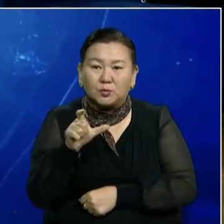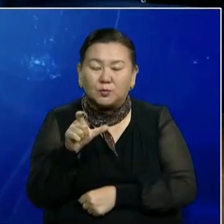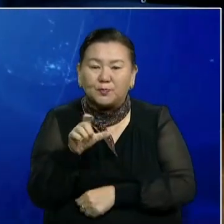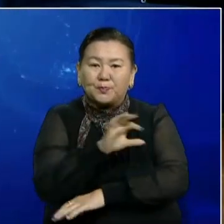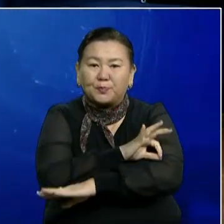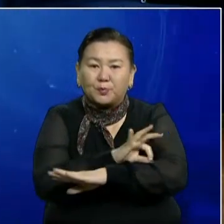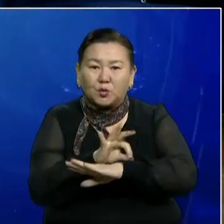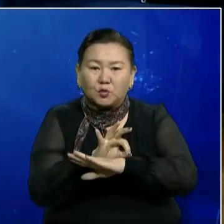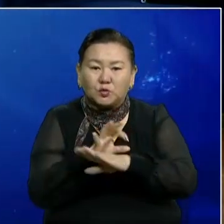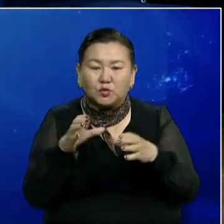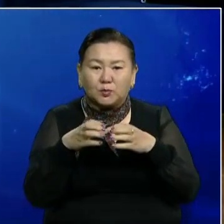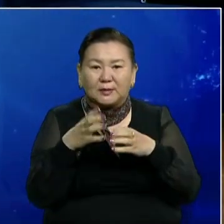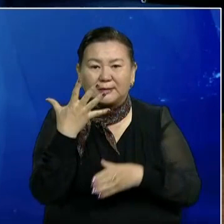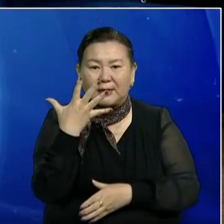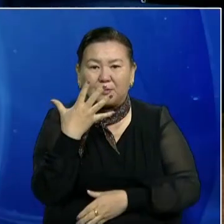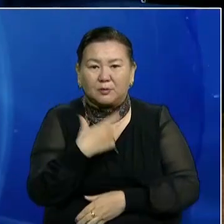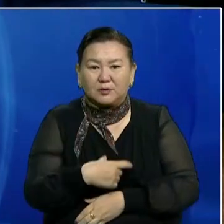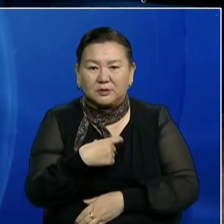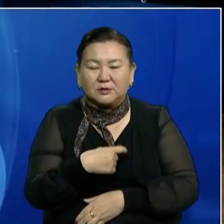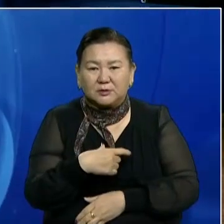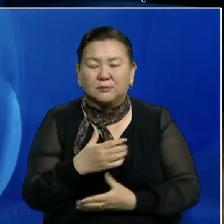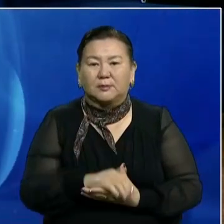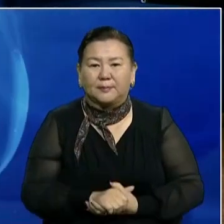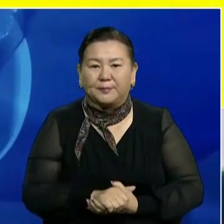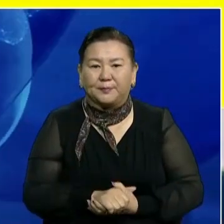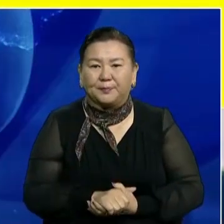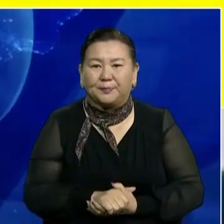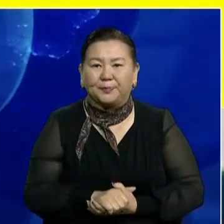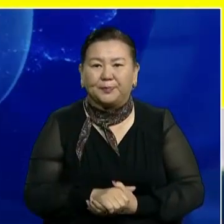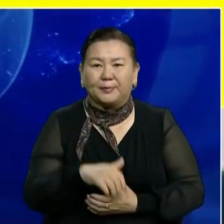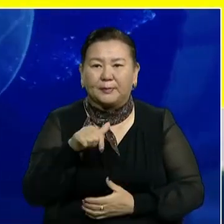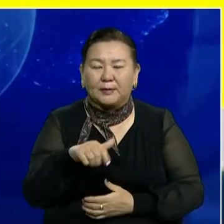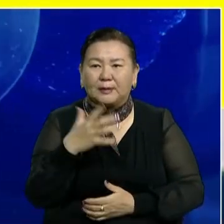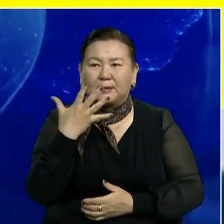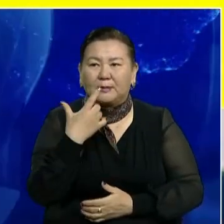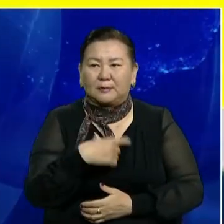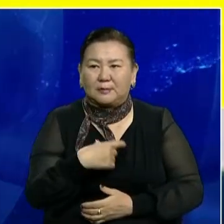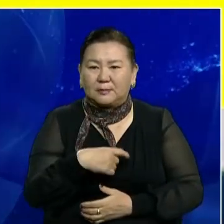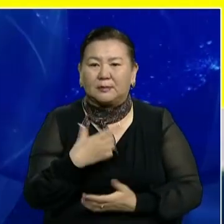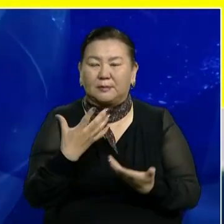бол 5 гишүүнтэй, удирдахчны багштай. За тэгээ яг нийт 5 гишүүнтэй.